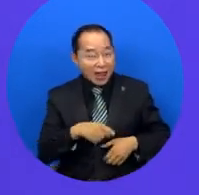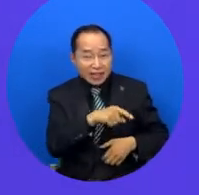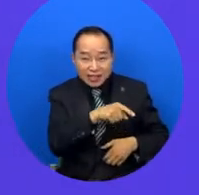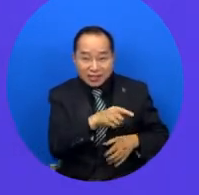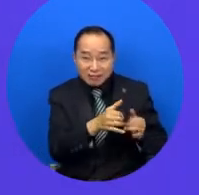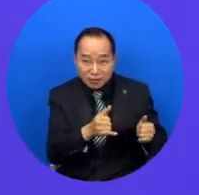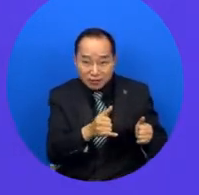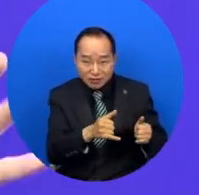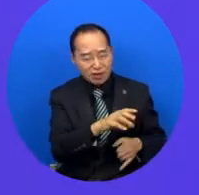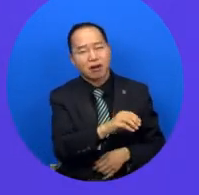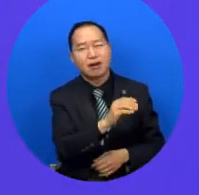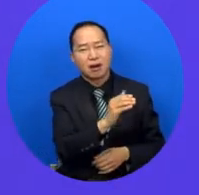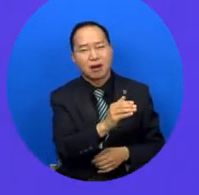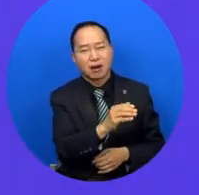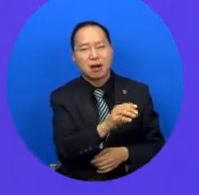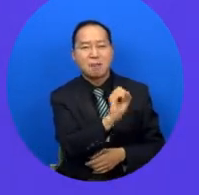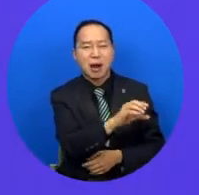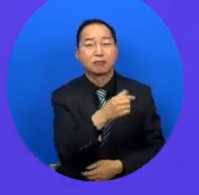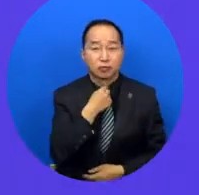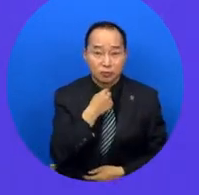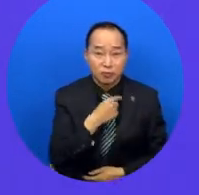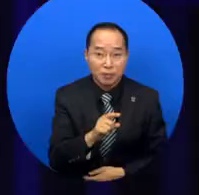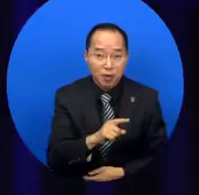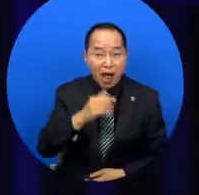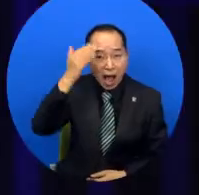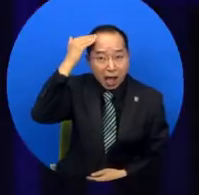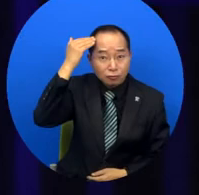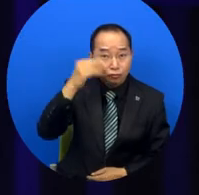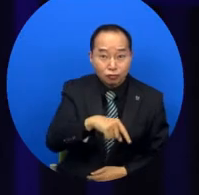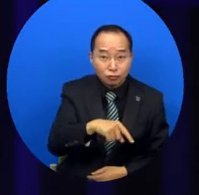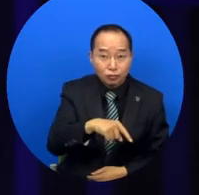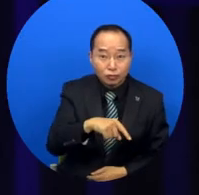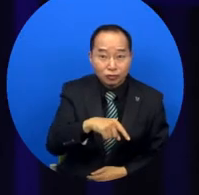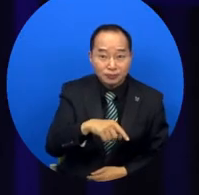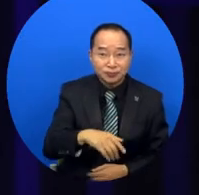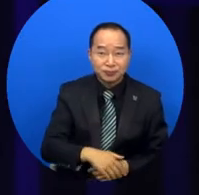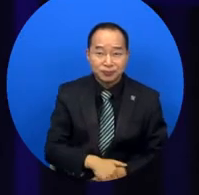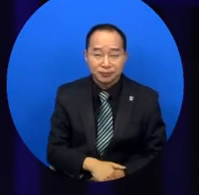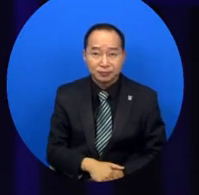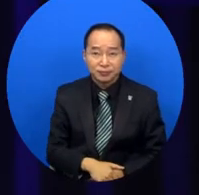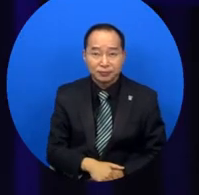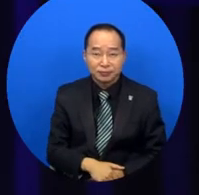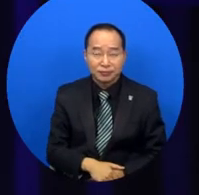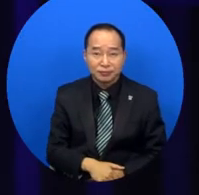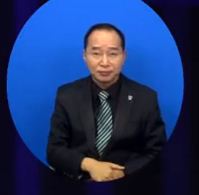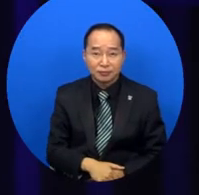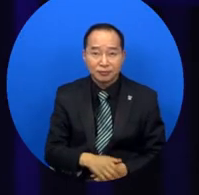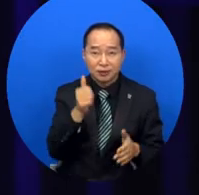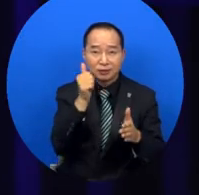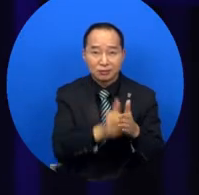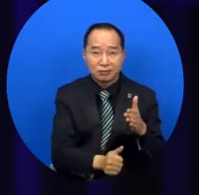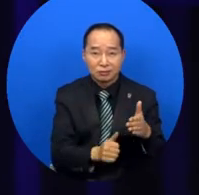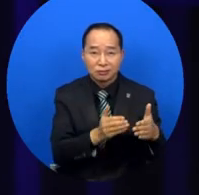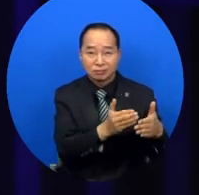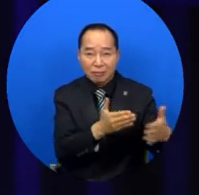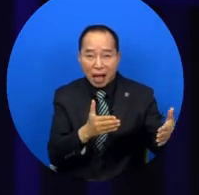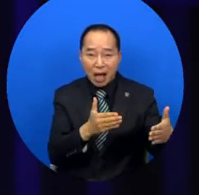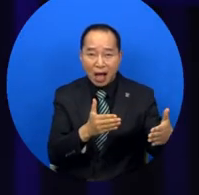주저하시는 분한테 해주고 싶은 말이 있어요. 요거 때문에 우리나라는 실패하는 거를